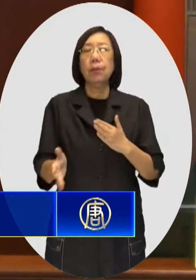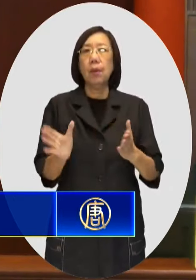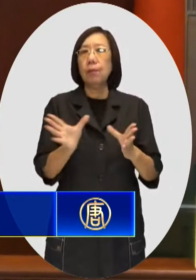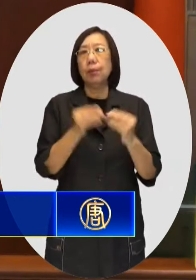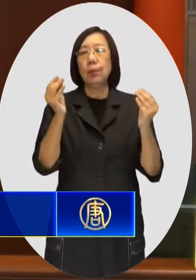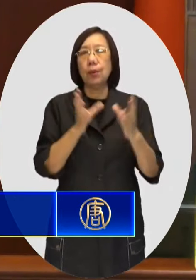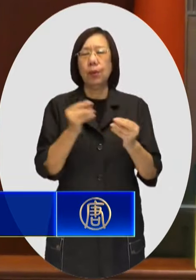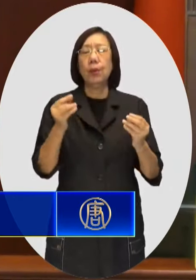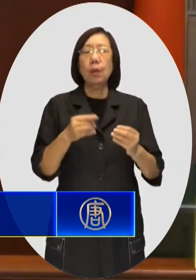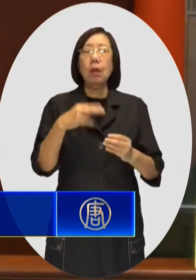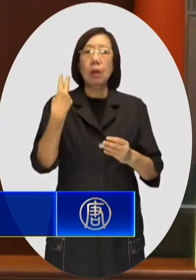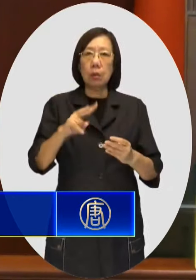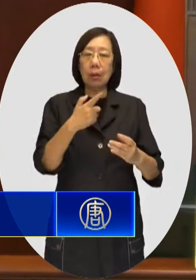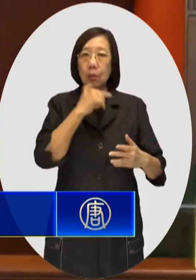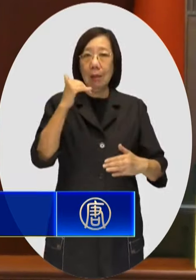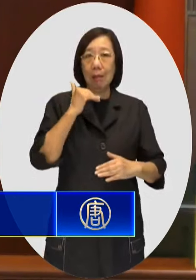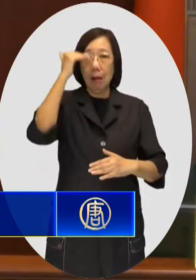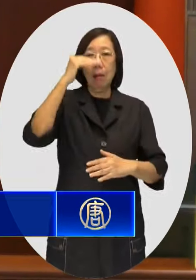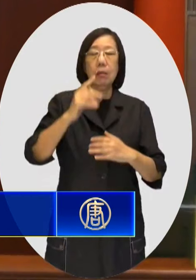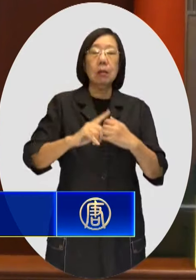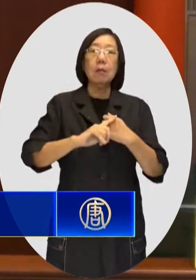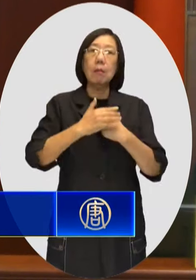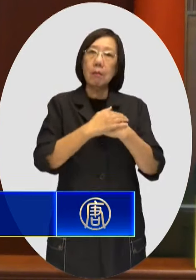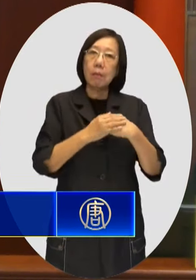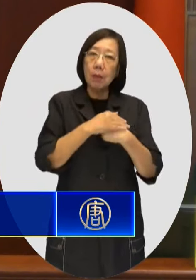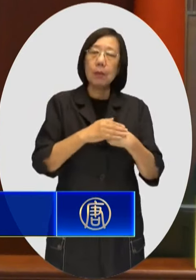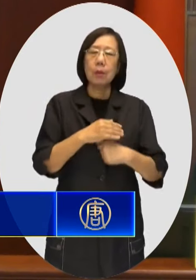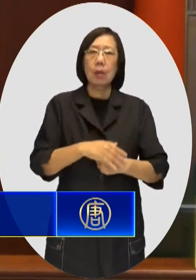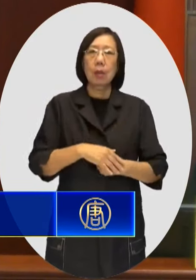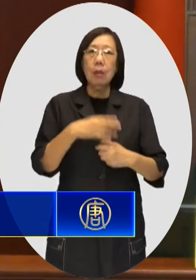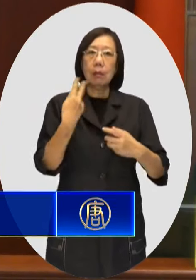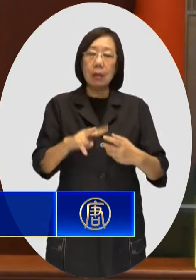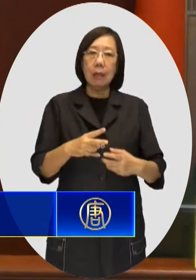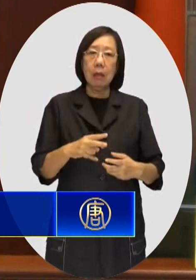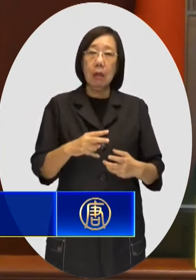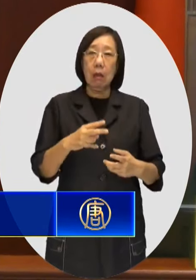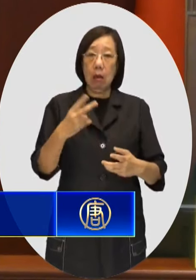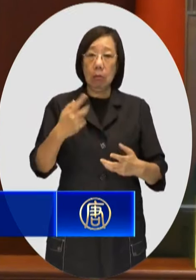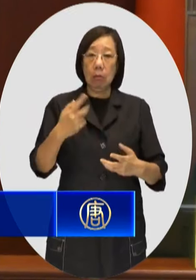障。然而其保障仍有例外，而非绝对不可侵犯之权利。